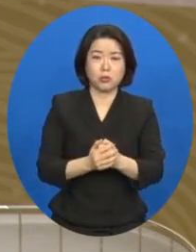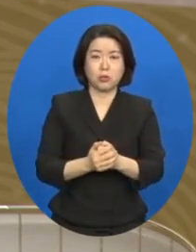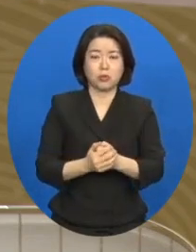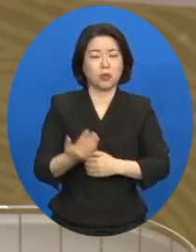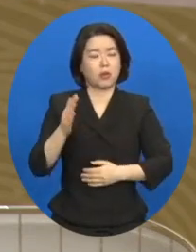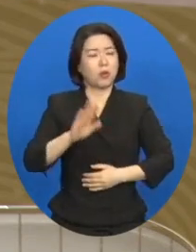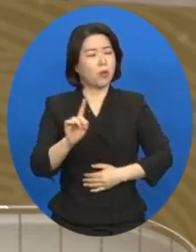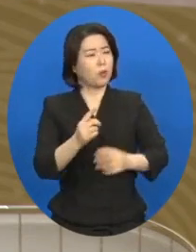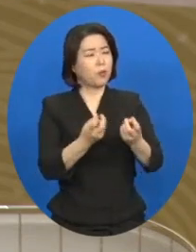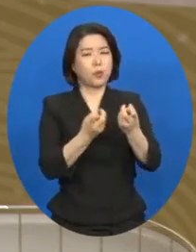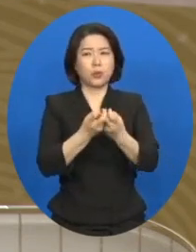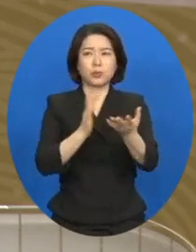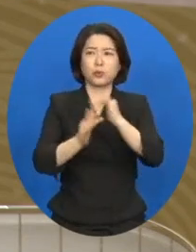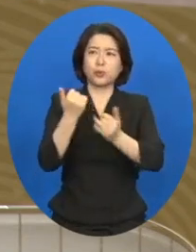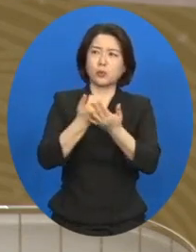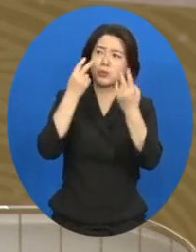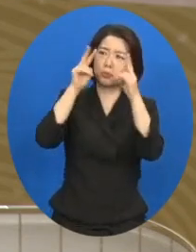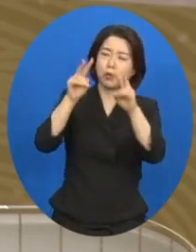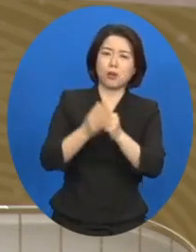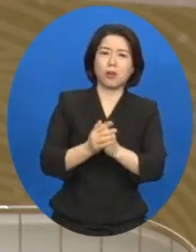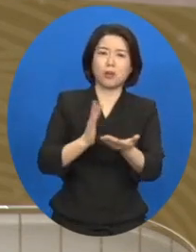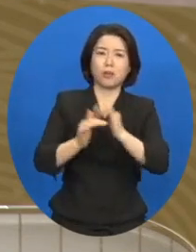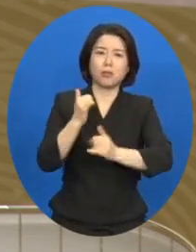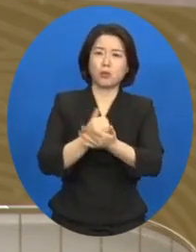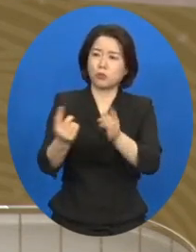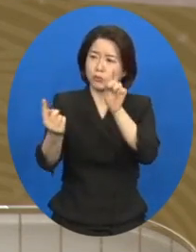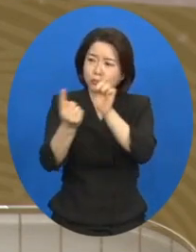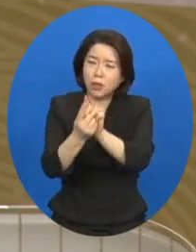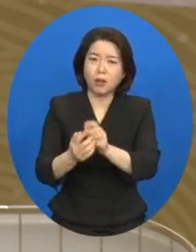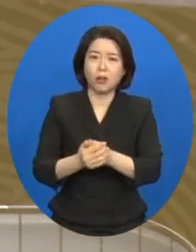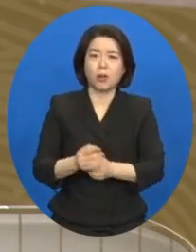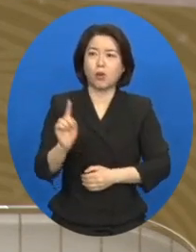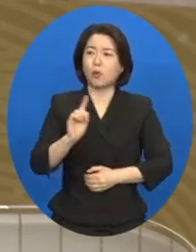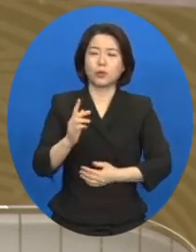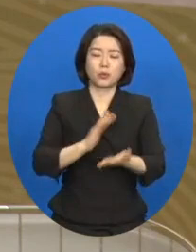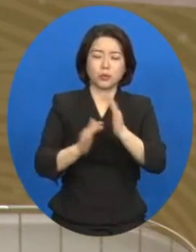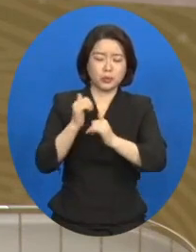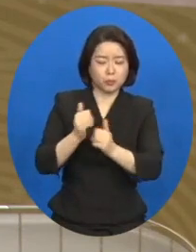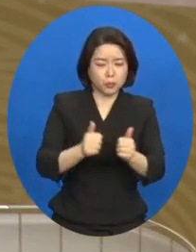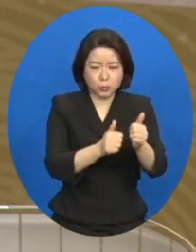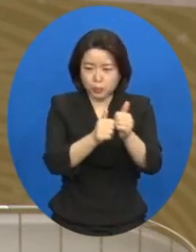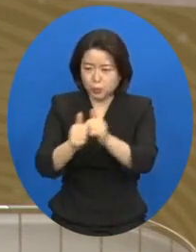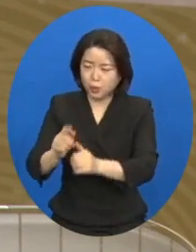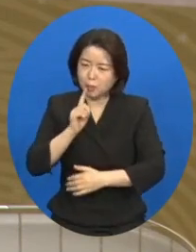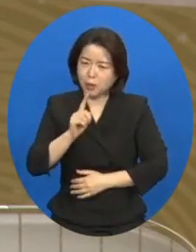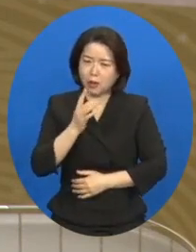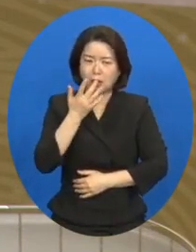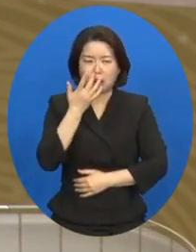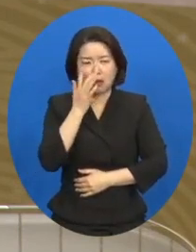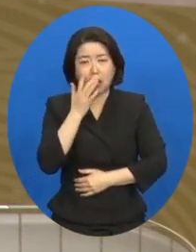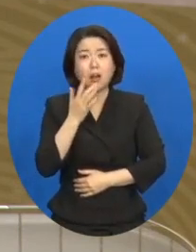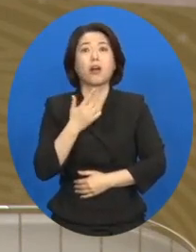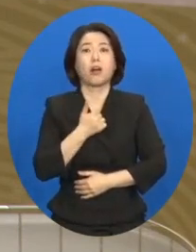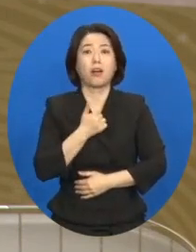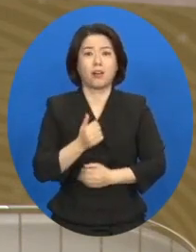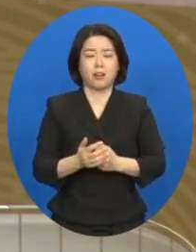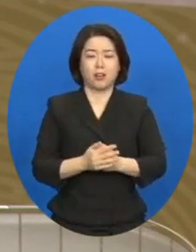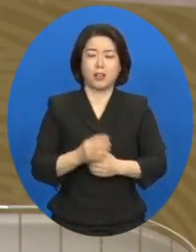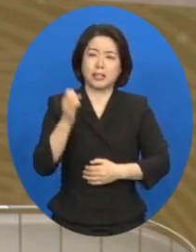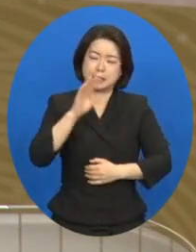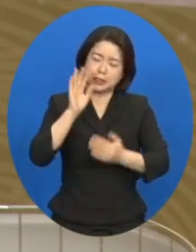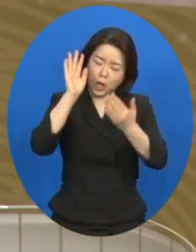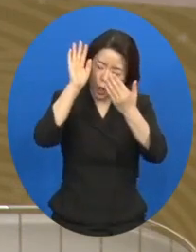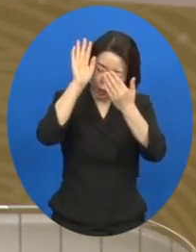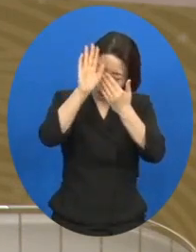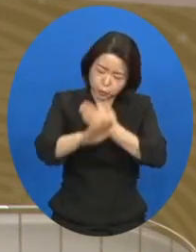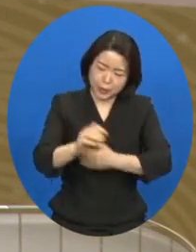어떻게 예수님을 바라보며 예수님을 만나며 예수님과 동행하라는 말입니까? 그저 재림에 오실 때